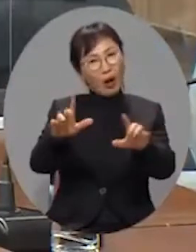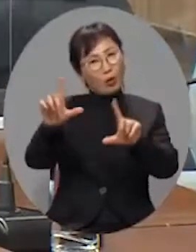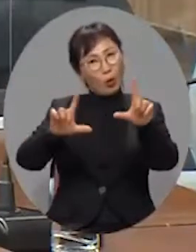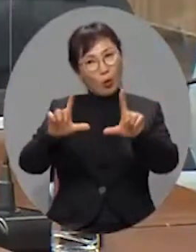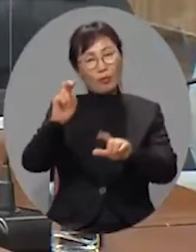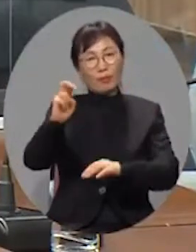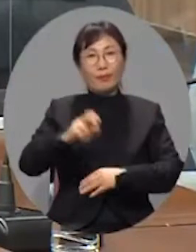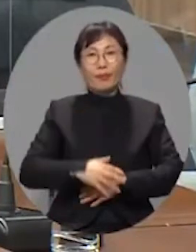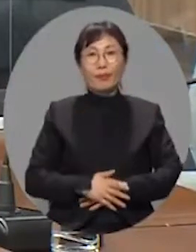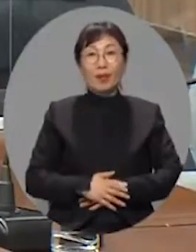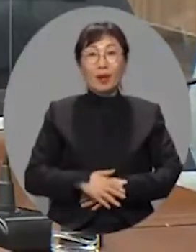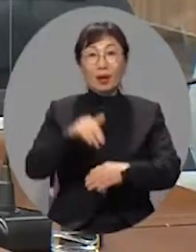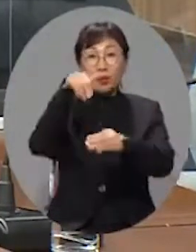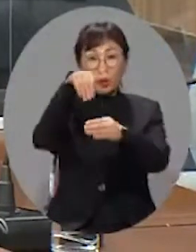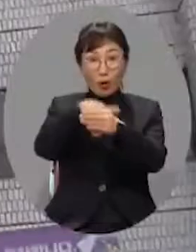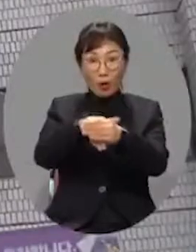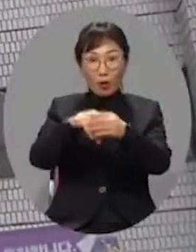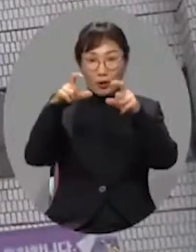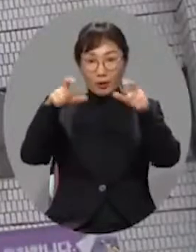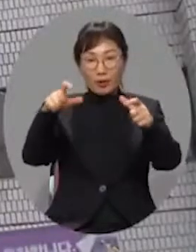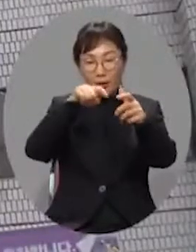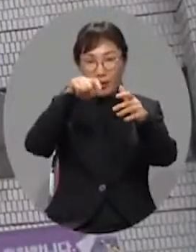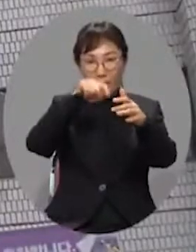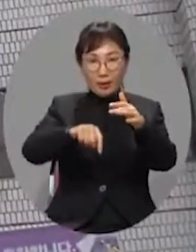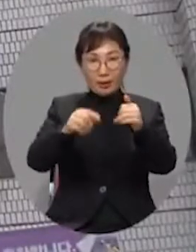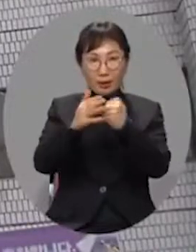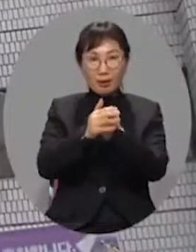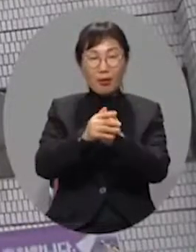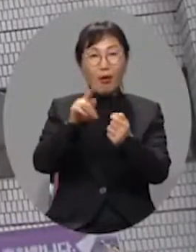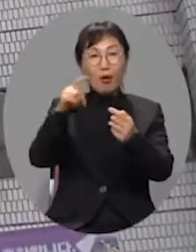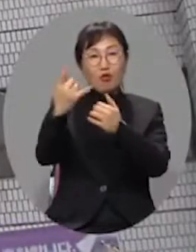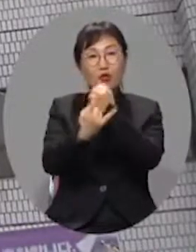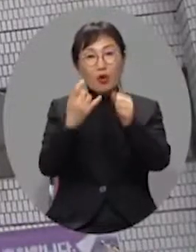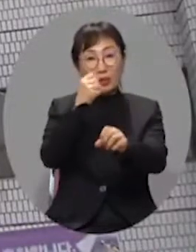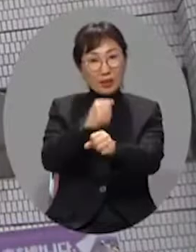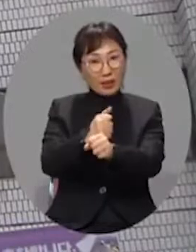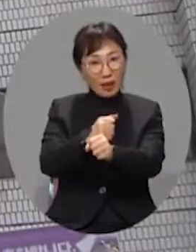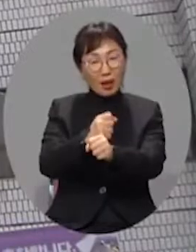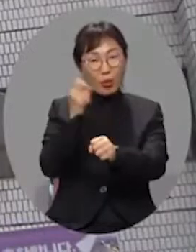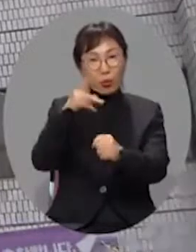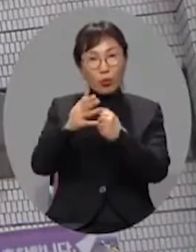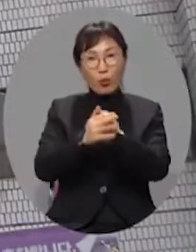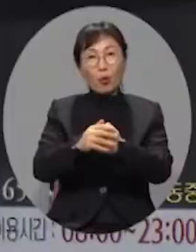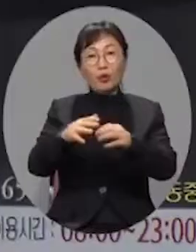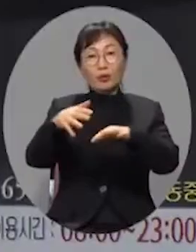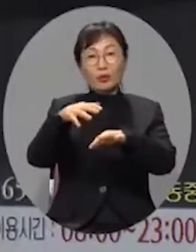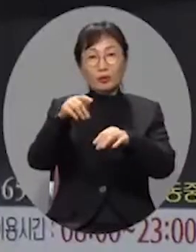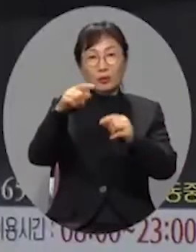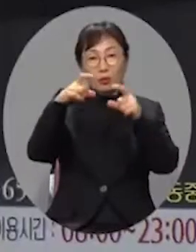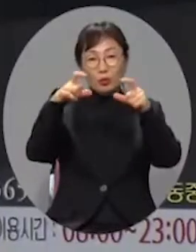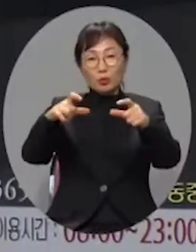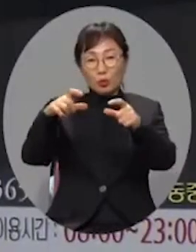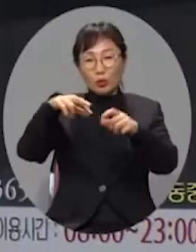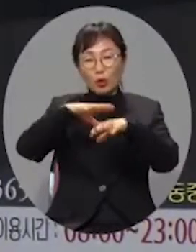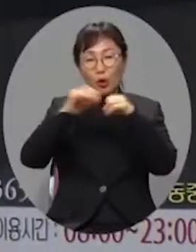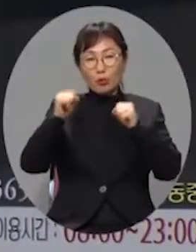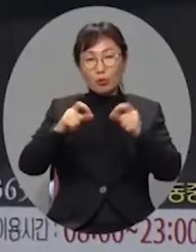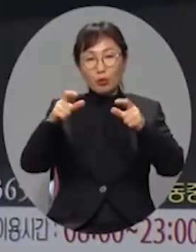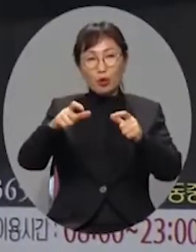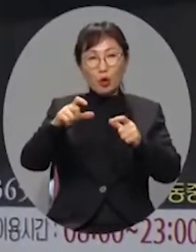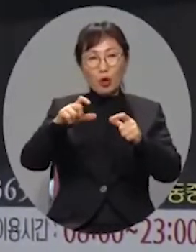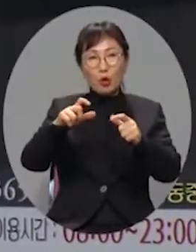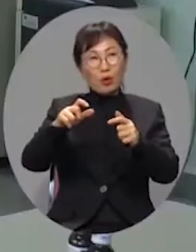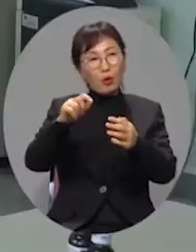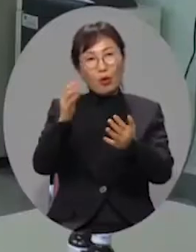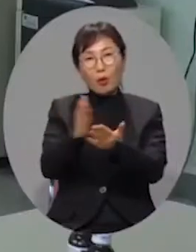접어들었습니다. 선거구별 지역 당협위원장은 고사하고 도당위원장까지 장기 공석이었던 점은 국민의힘이